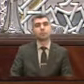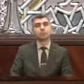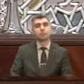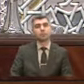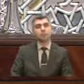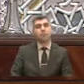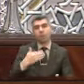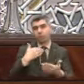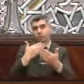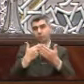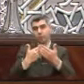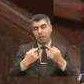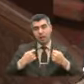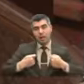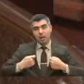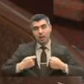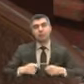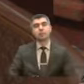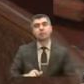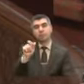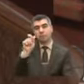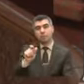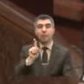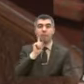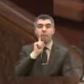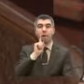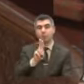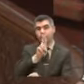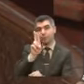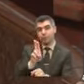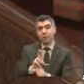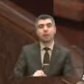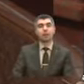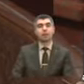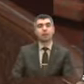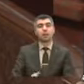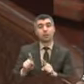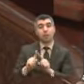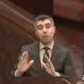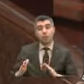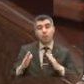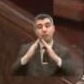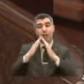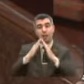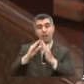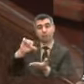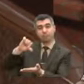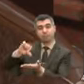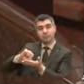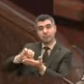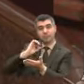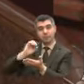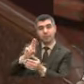شكرا السيد الرئيس، شكرا السيدة النائبة المحترمة. مقلع جبل لشقريش المشار إليه في السؤال